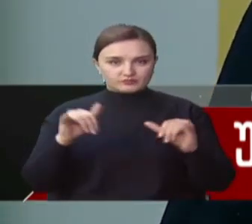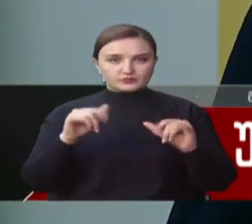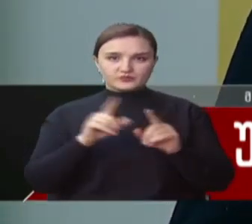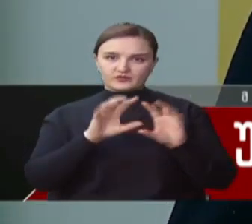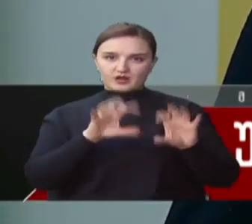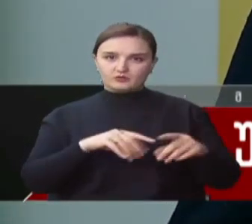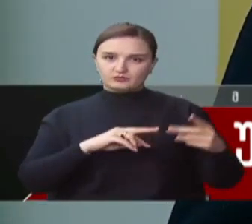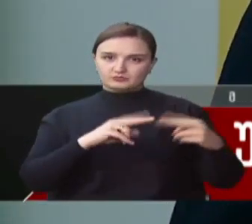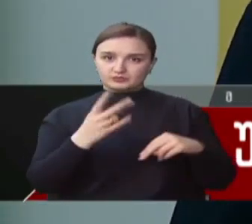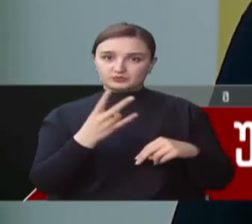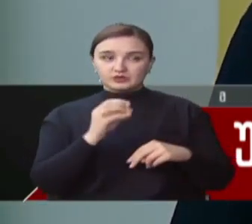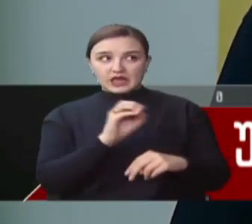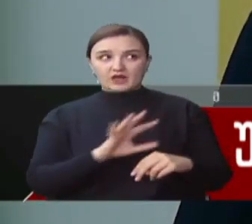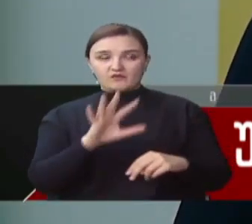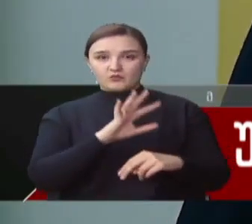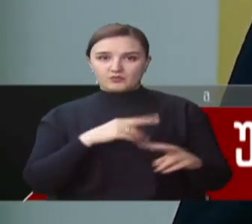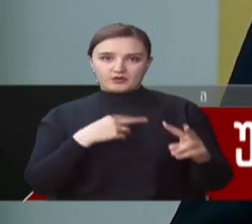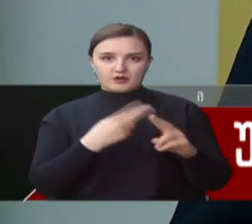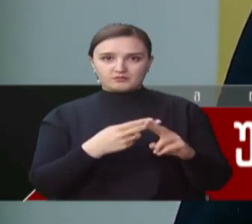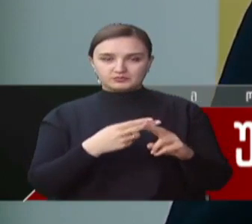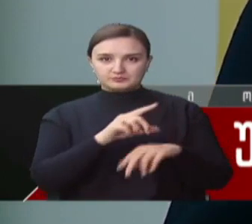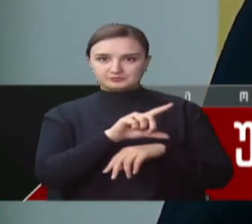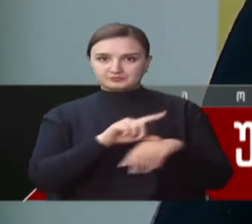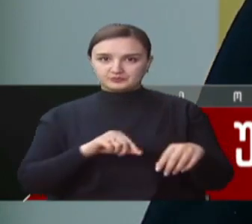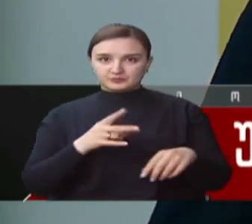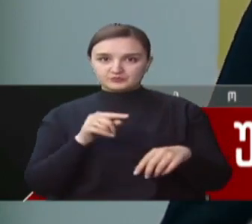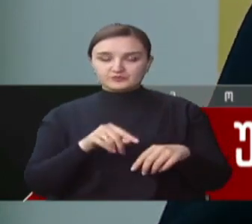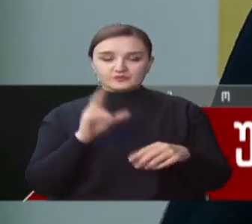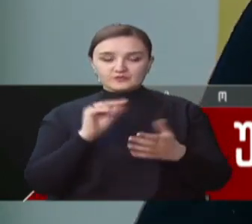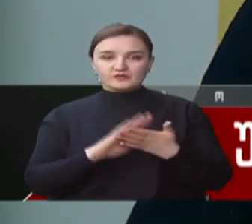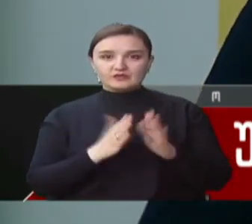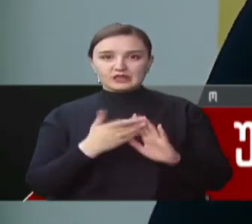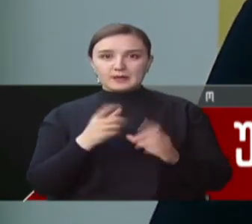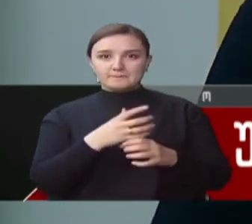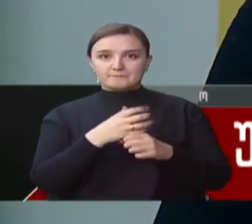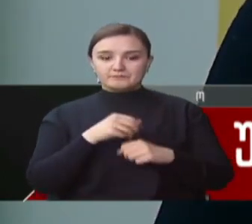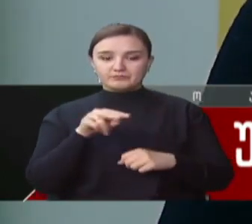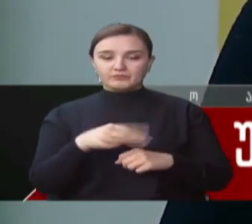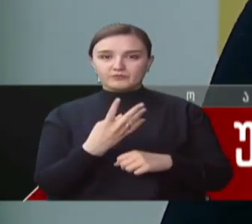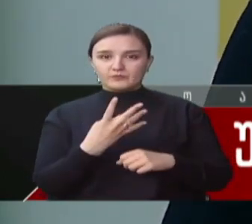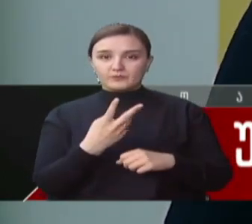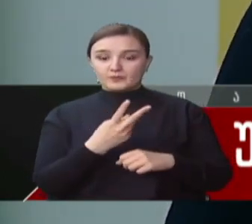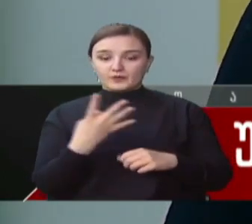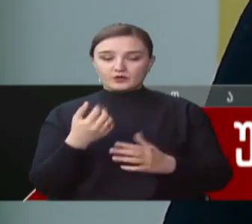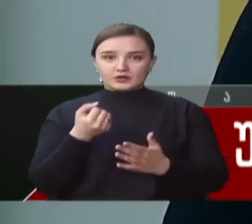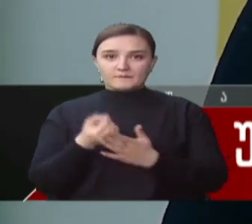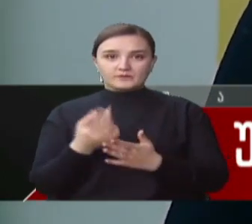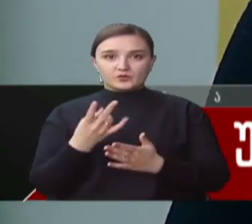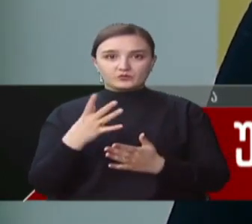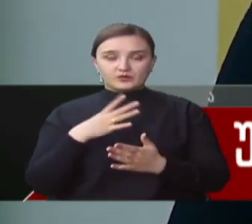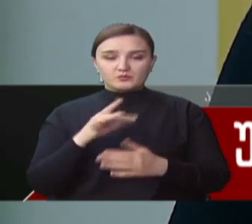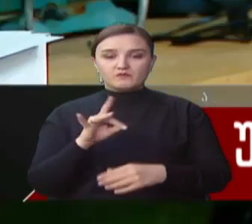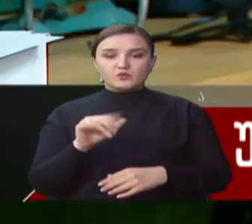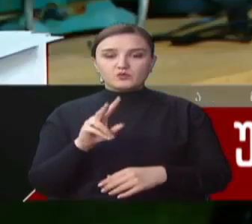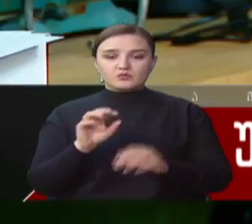اصلا که اروپولی نرمه بیوندم میبرد. چون دا اکواداشی شد و دلیل تو اوریاتا صوت استاد خامده اوندم مختصر است. اسرو که